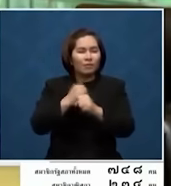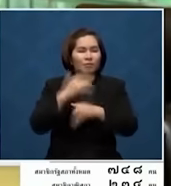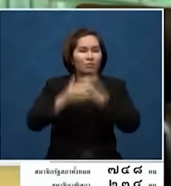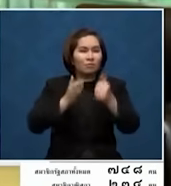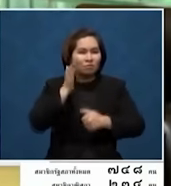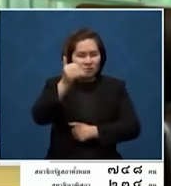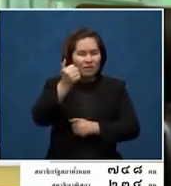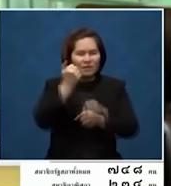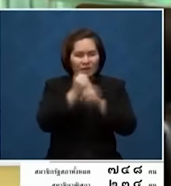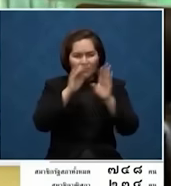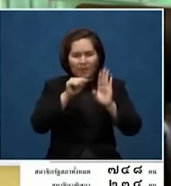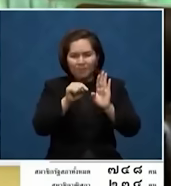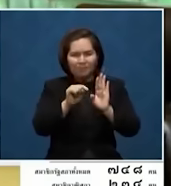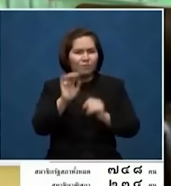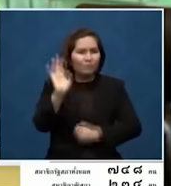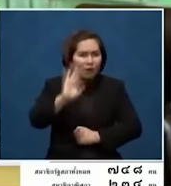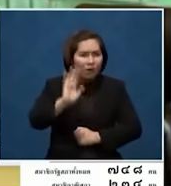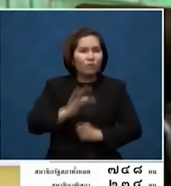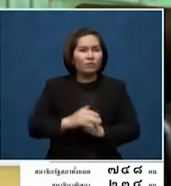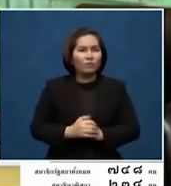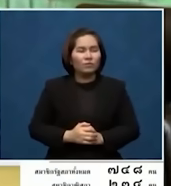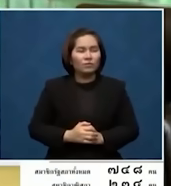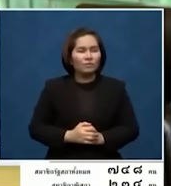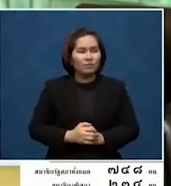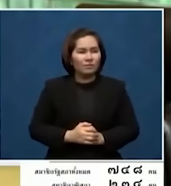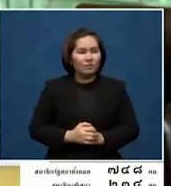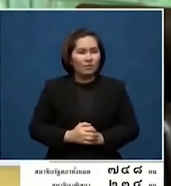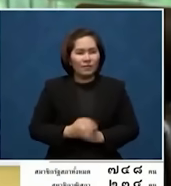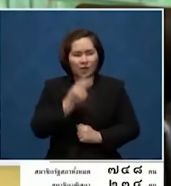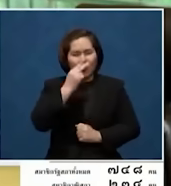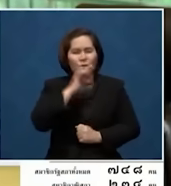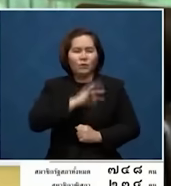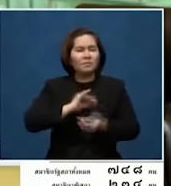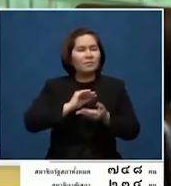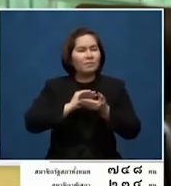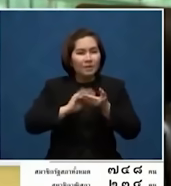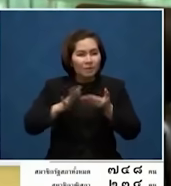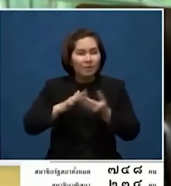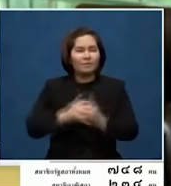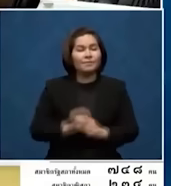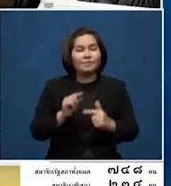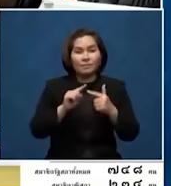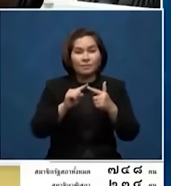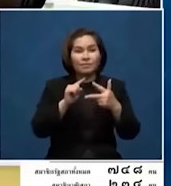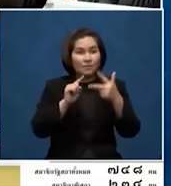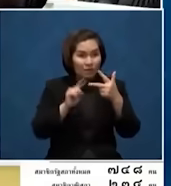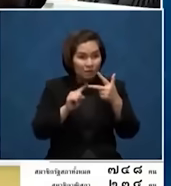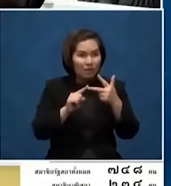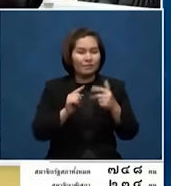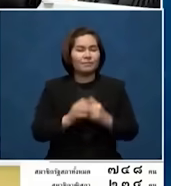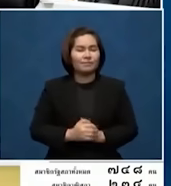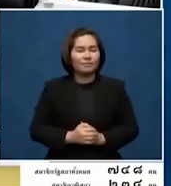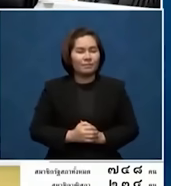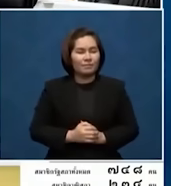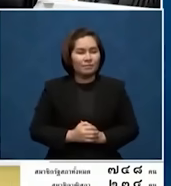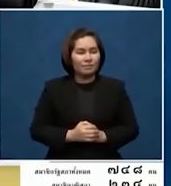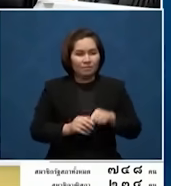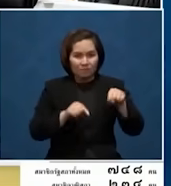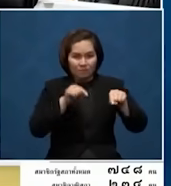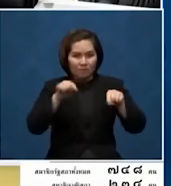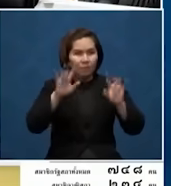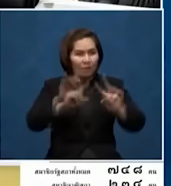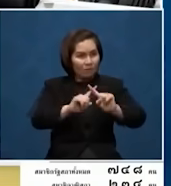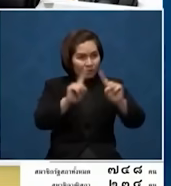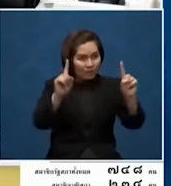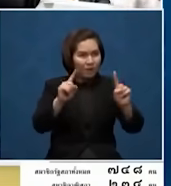าทำแบบนี้เลยครับนะครับทำแบบนี้ไม่ค่อยสุภาพแล้วก็ไม่ได้มีปัญหาอะไรหรอกครับเหตุการณ์คนละเหตุการณ์เลยครับ